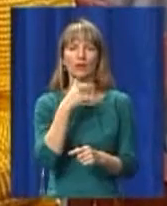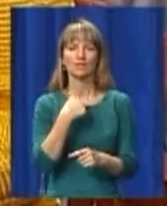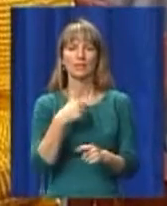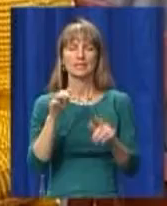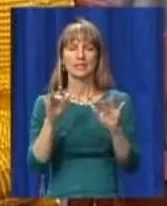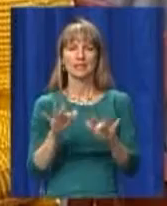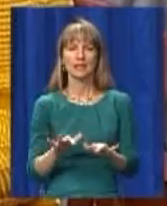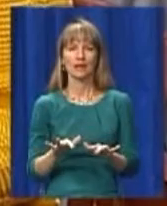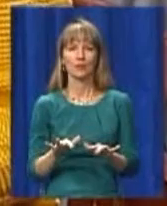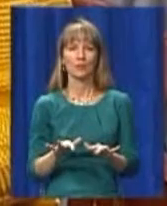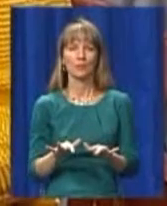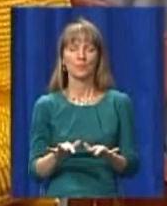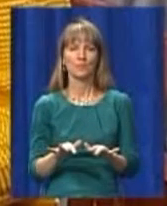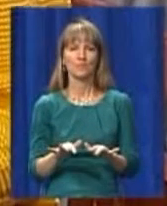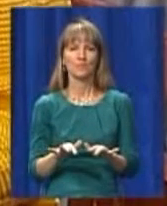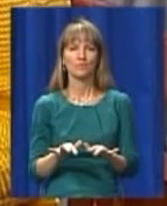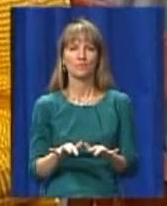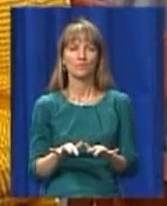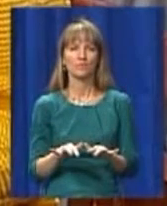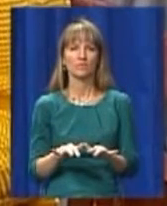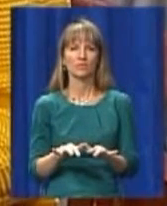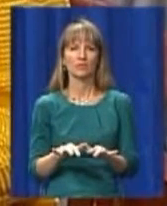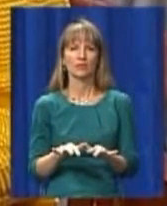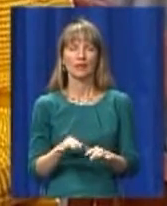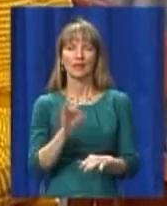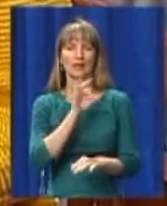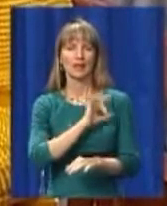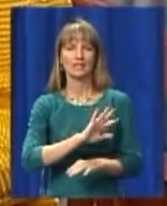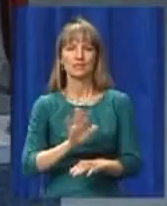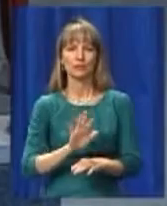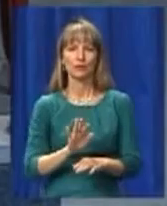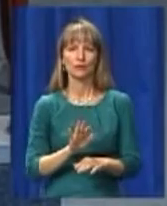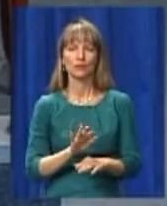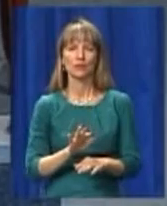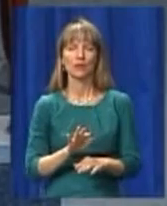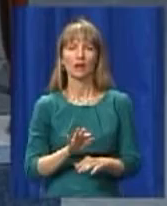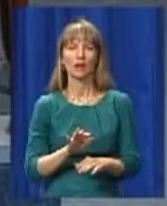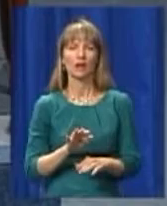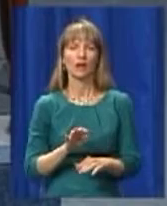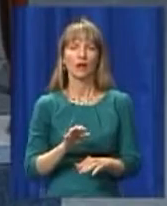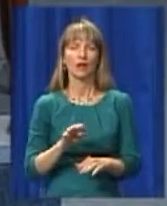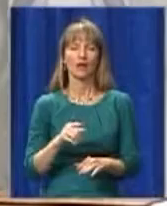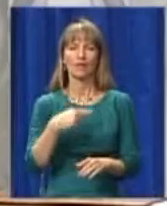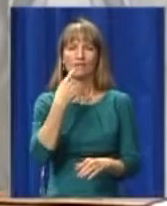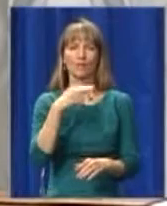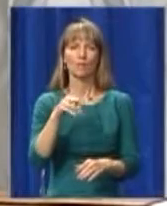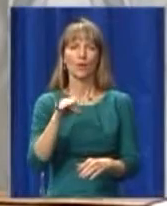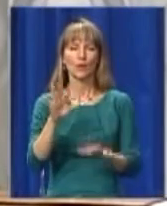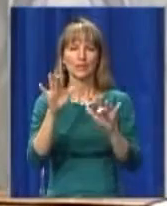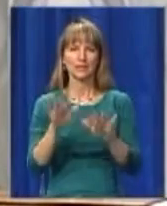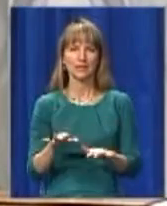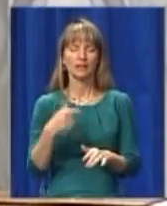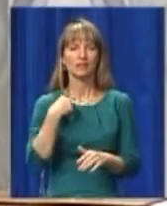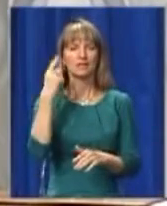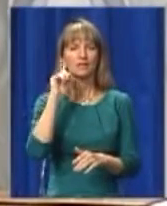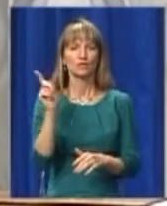снігом так не... Взагалі не вживаю його в їжу. Ну, от ми заговорилися з тобою про сніг. А от я знаю,